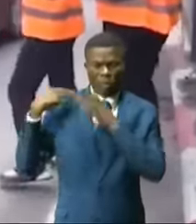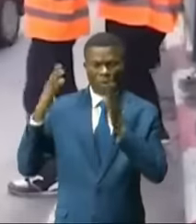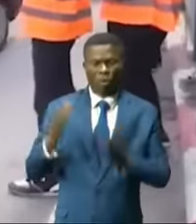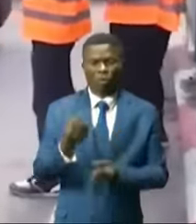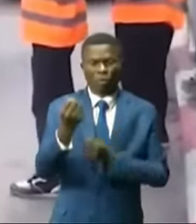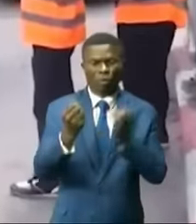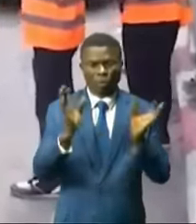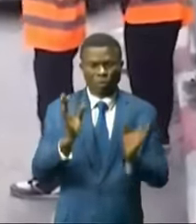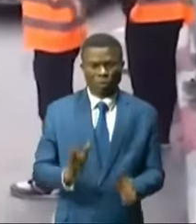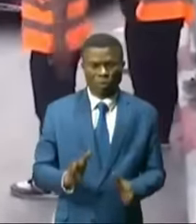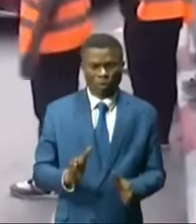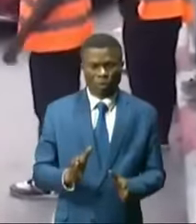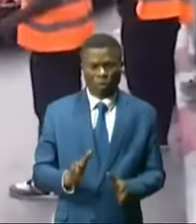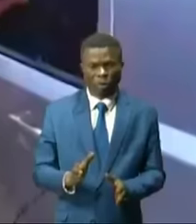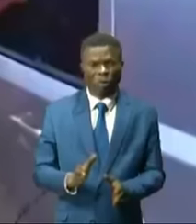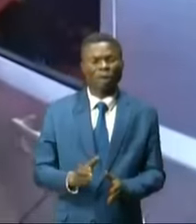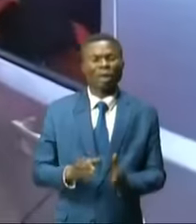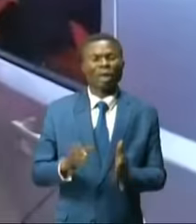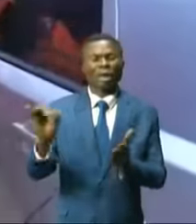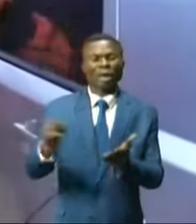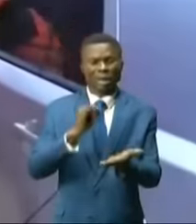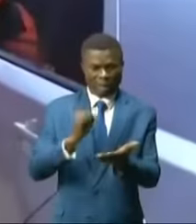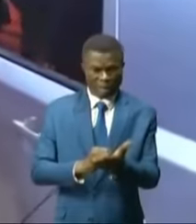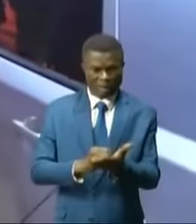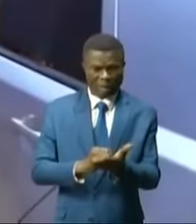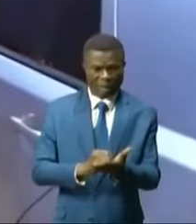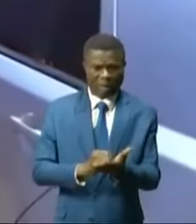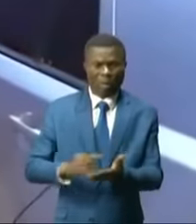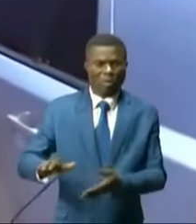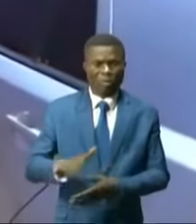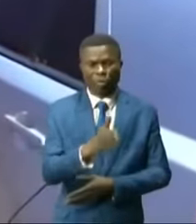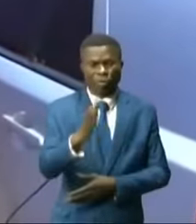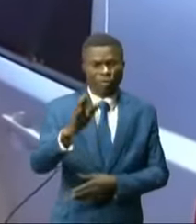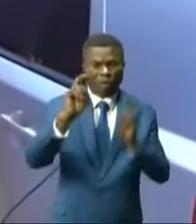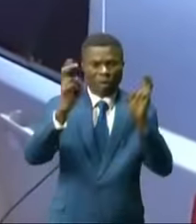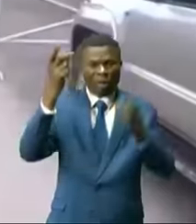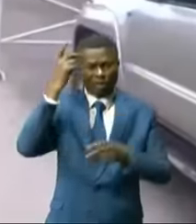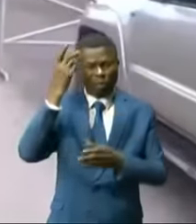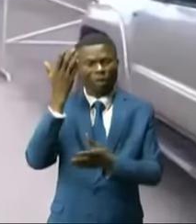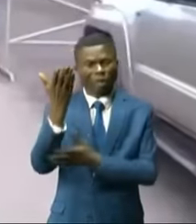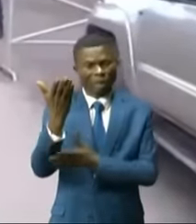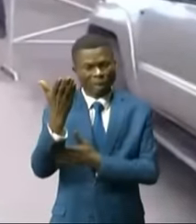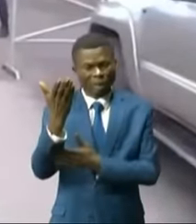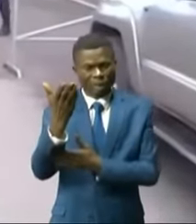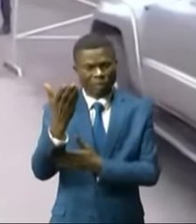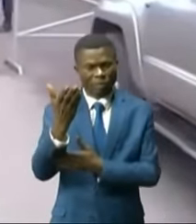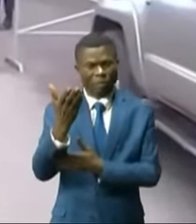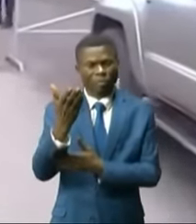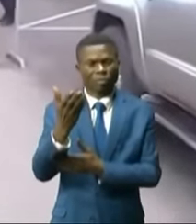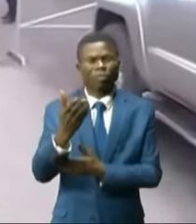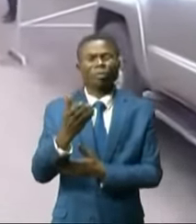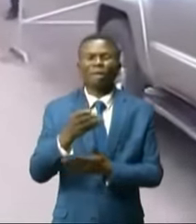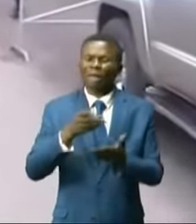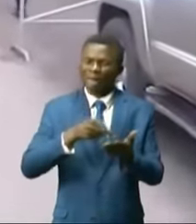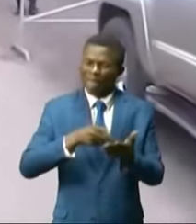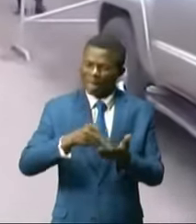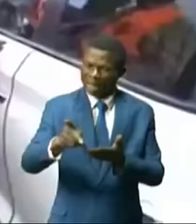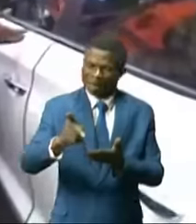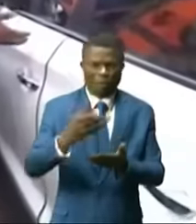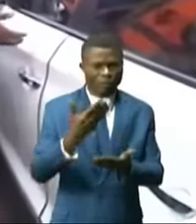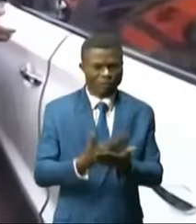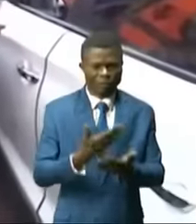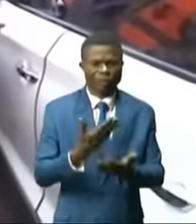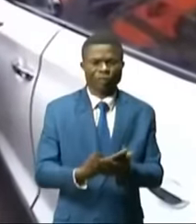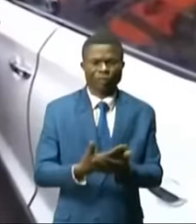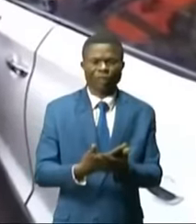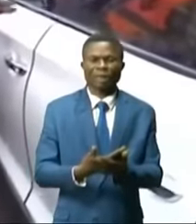véhicules assujettis à cet impôt et taxes de circulation routière, l'appel pathétique est formel. Venir s'acquitter sans délai de ses